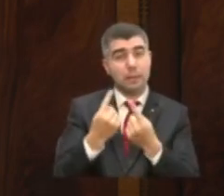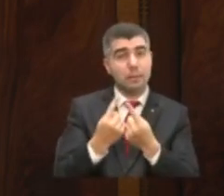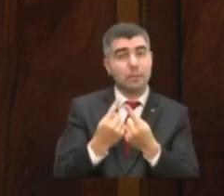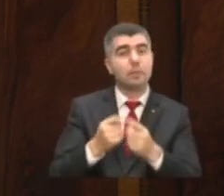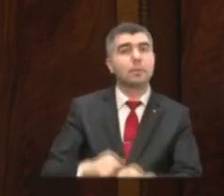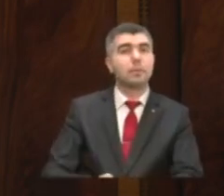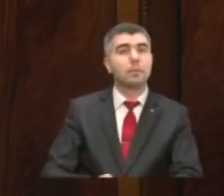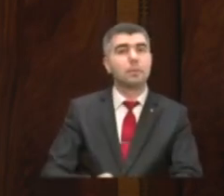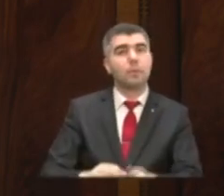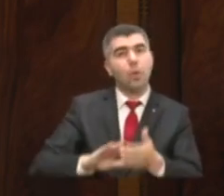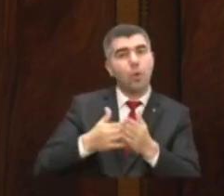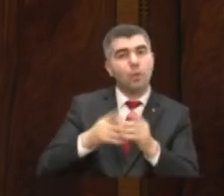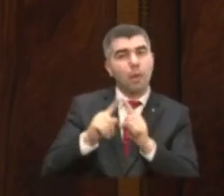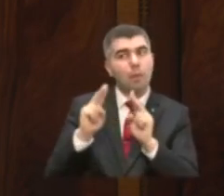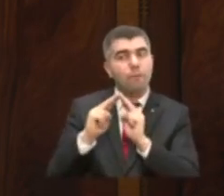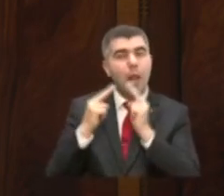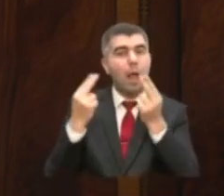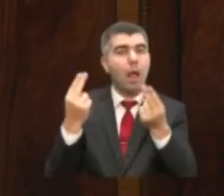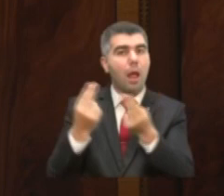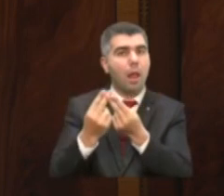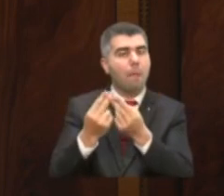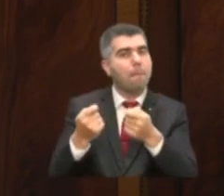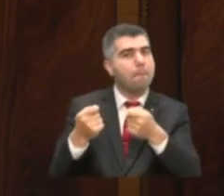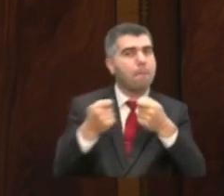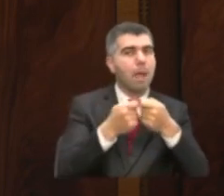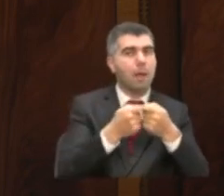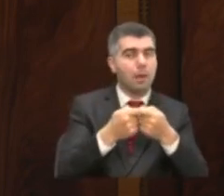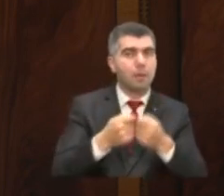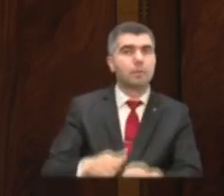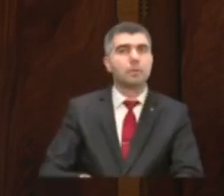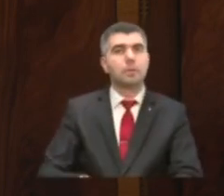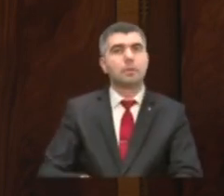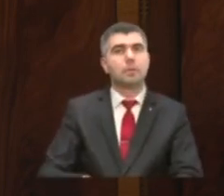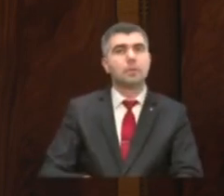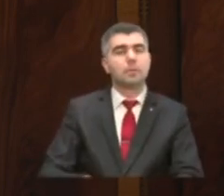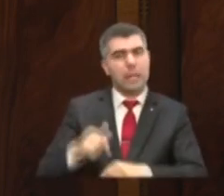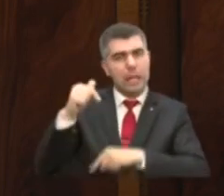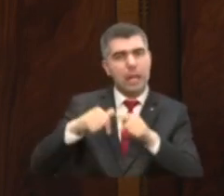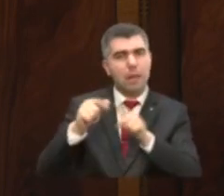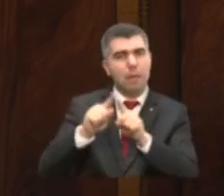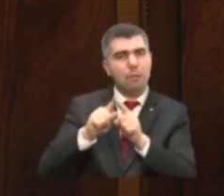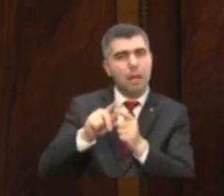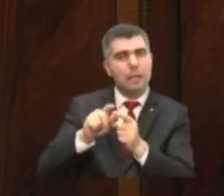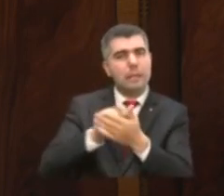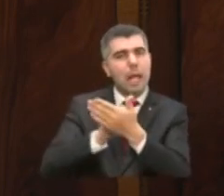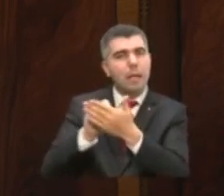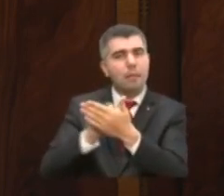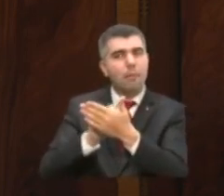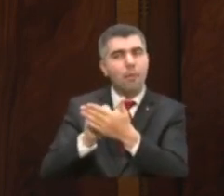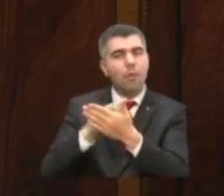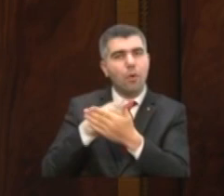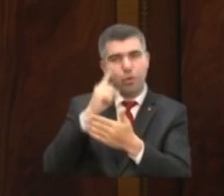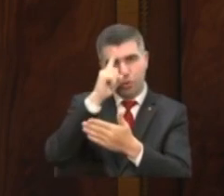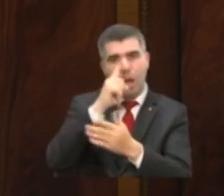في من قبل المنظمات الدولية معتمدة، هناك مؤشرات أخرى تعتمد أكثر، ورغم ذلك فإننا سنقوم